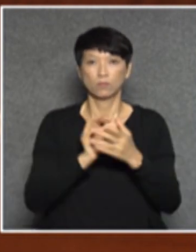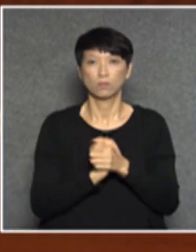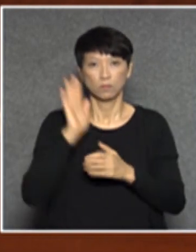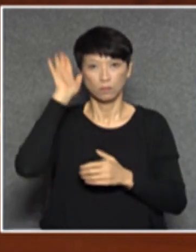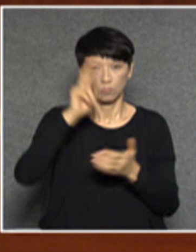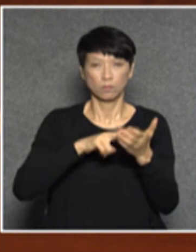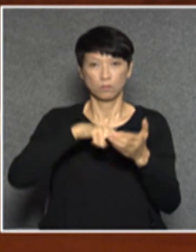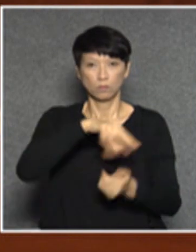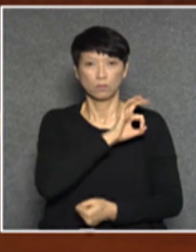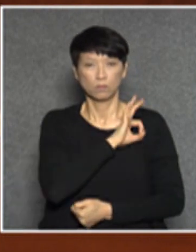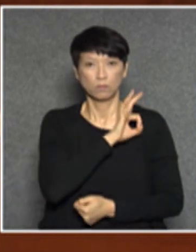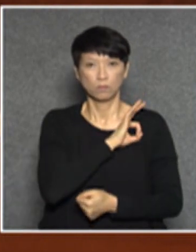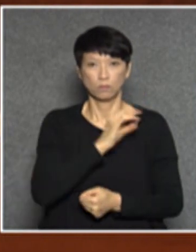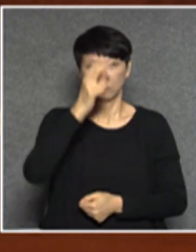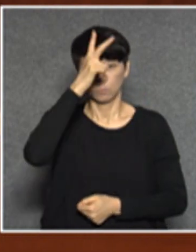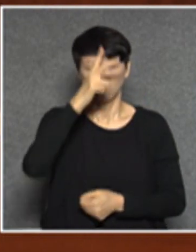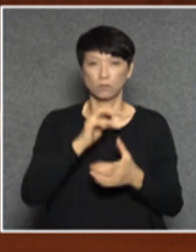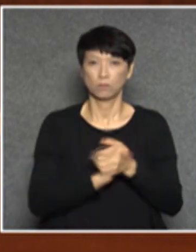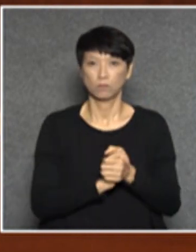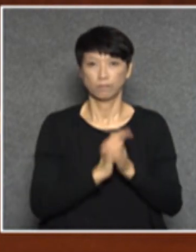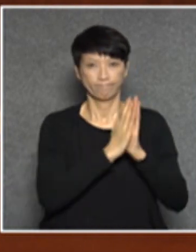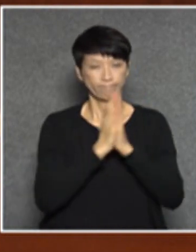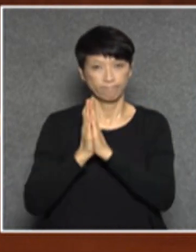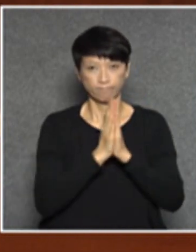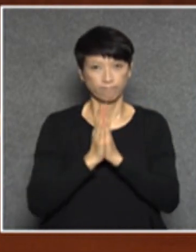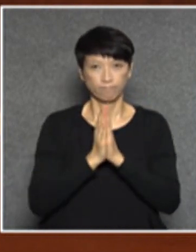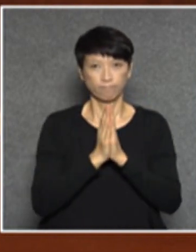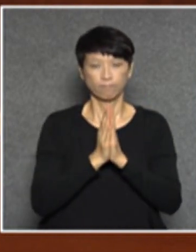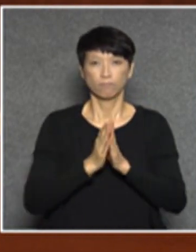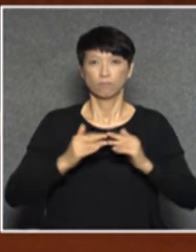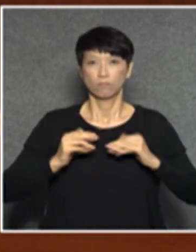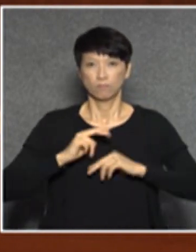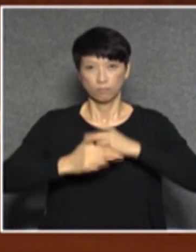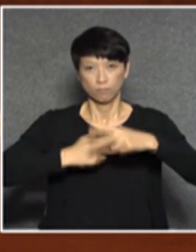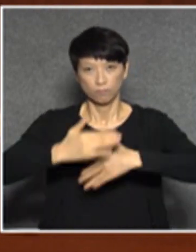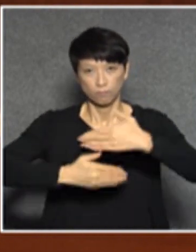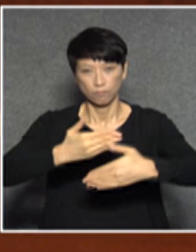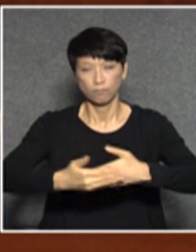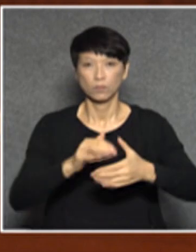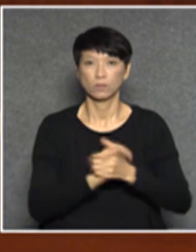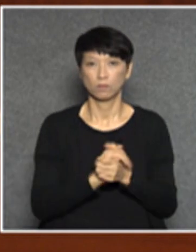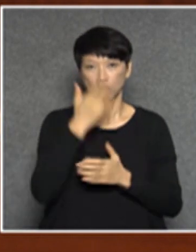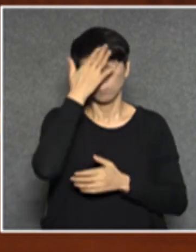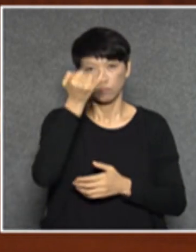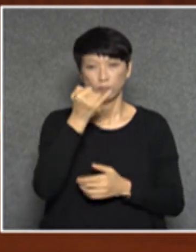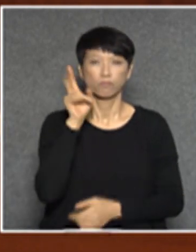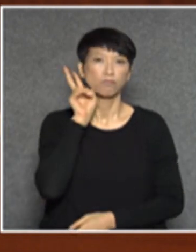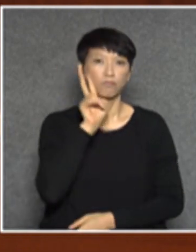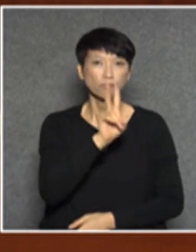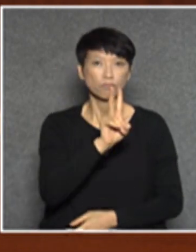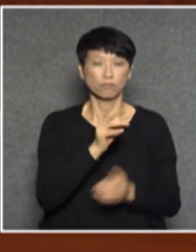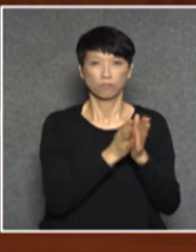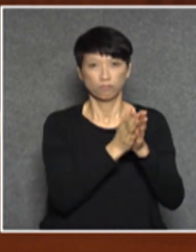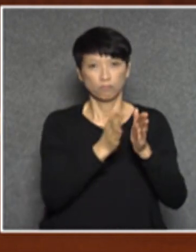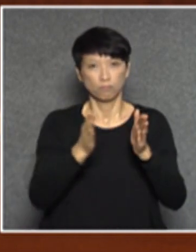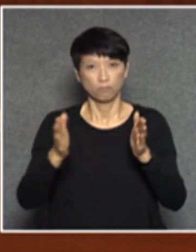立法關係可以進入良性互動的正軌。可惜的是，過去2個星期，拉布的